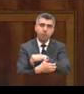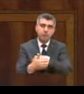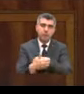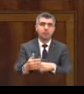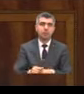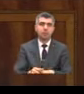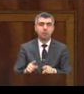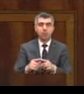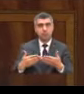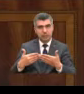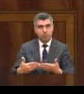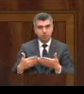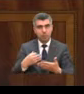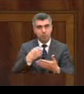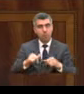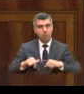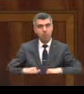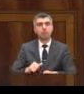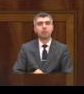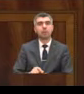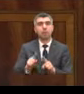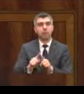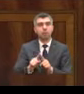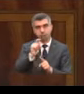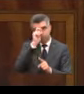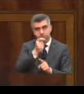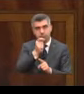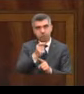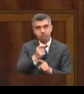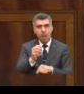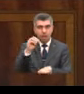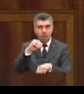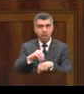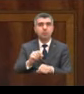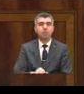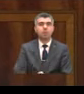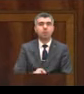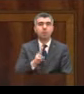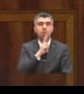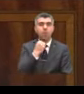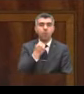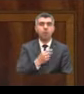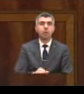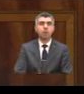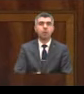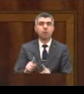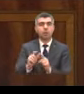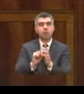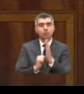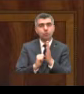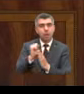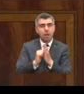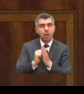وهذه مناسبة كذلك سيدة الوزيرة لنهنئكم مرة أخرى ومن خلالكم الحكومة على نجاحكم في